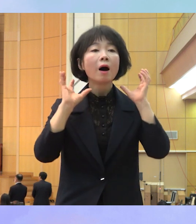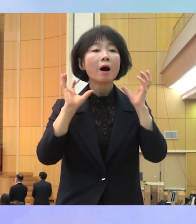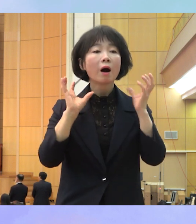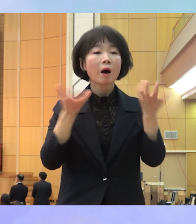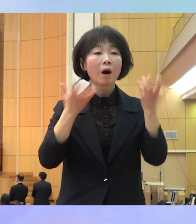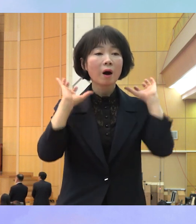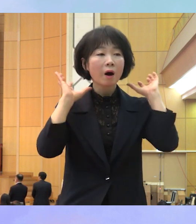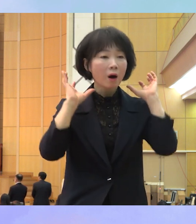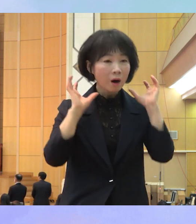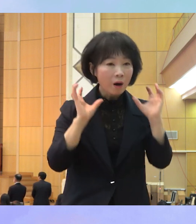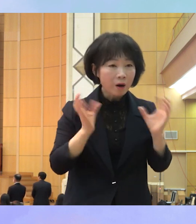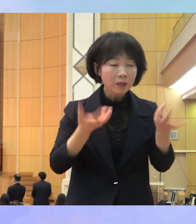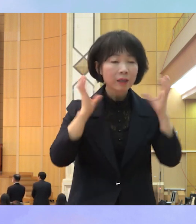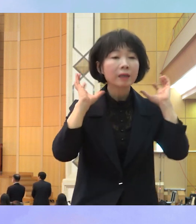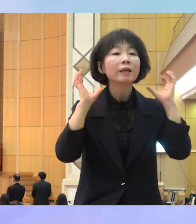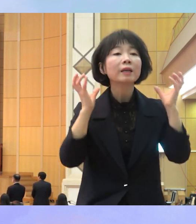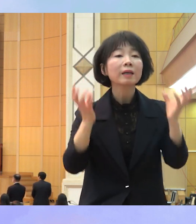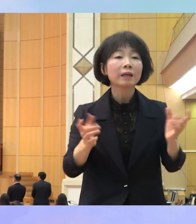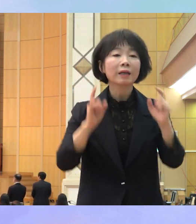하나님의